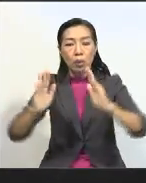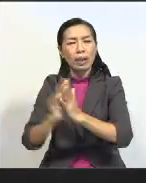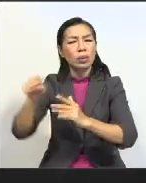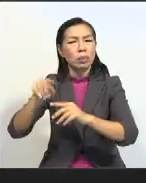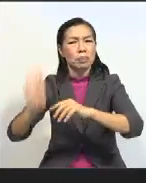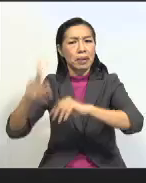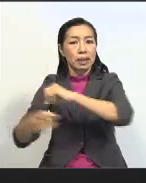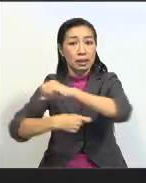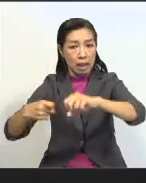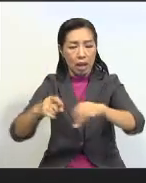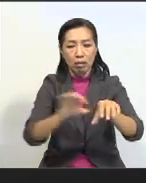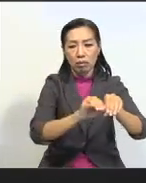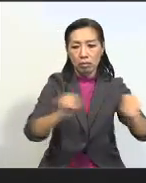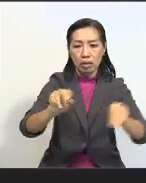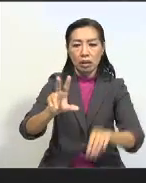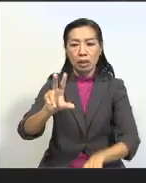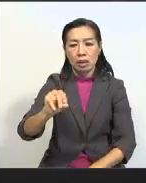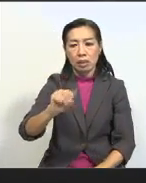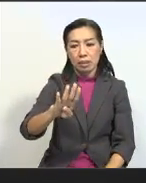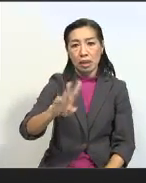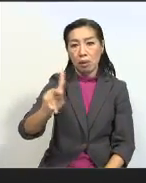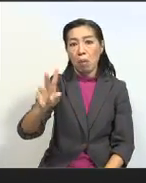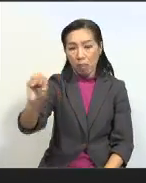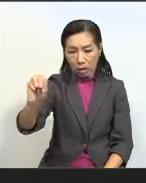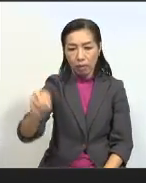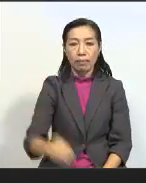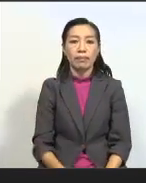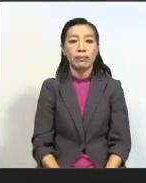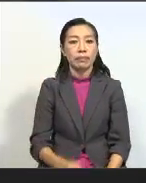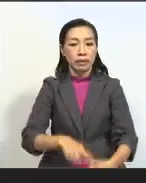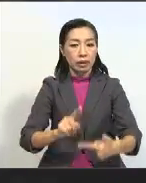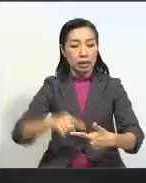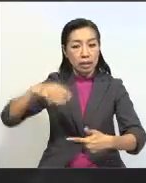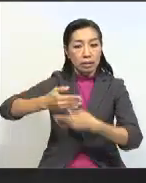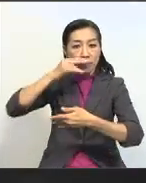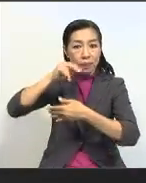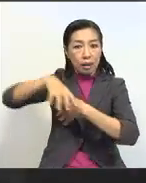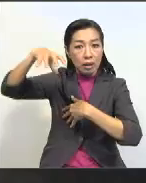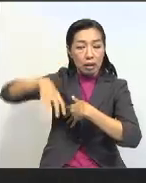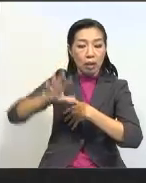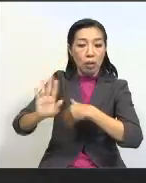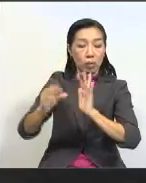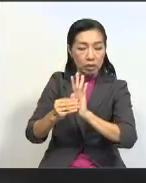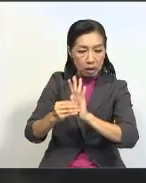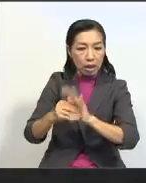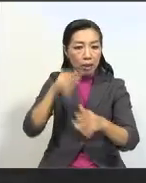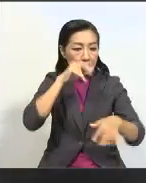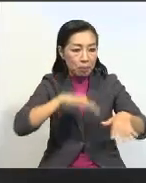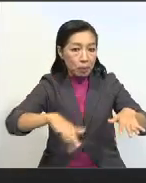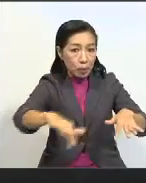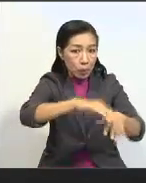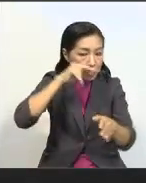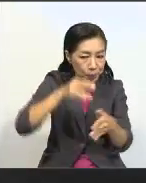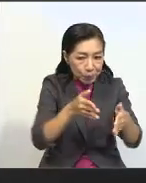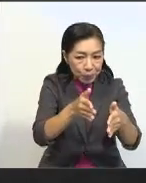นาระยะทางประมาณ34กิโลเมตรสำนักการระบายน้ำครับจัดเก็บกระทงในคูคลองและบึงรับน้